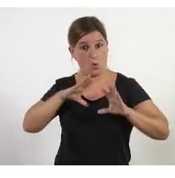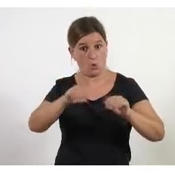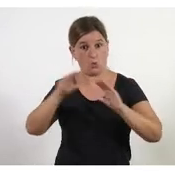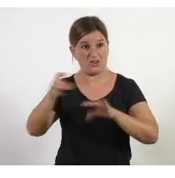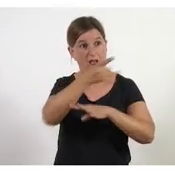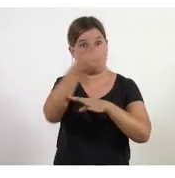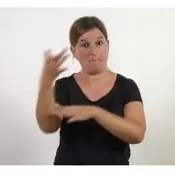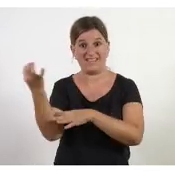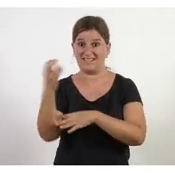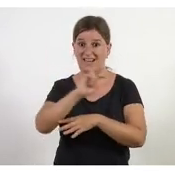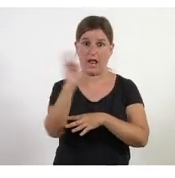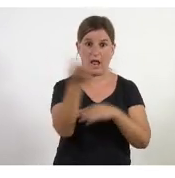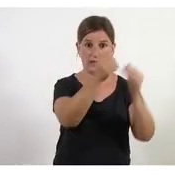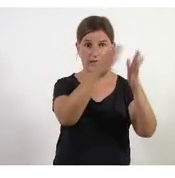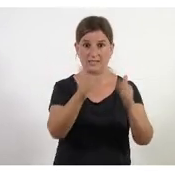entitats,